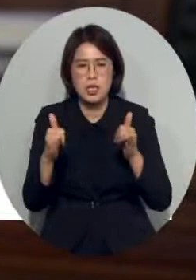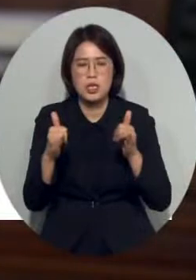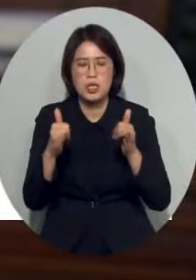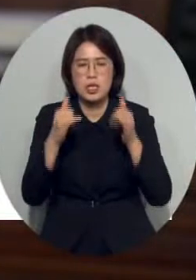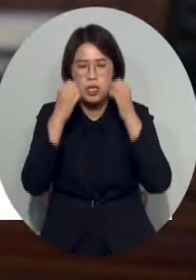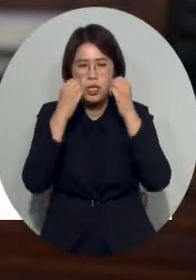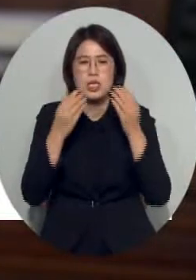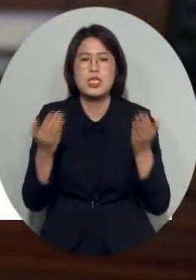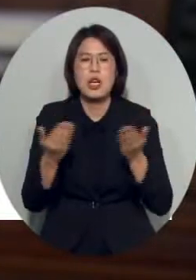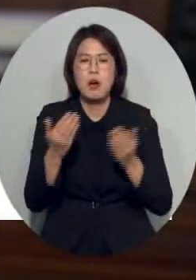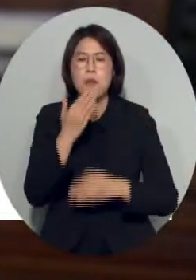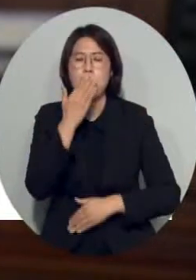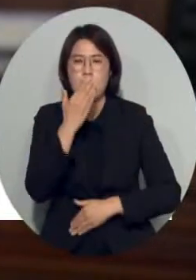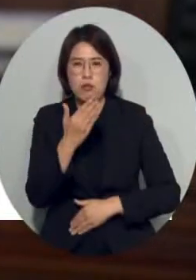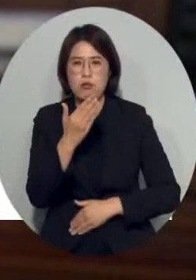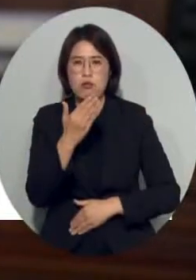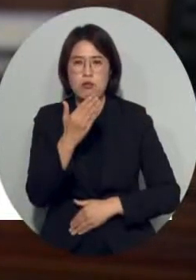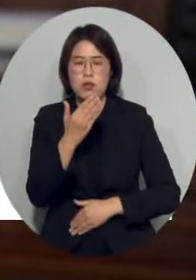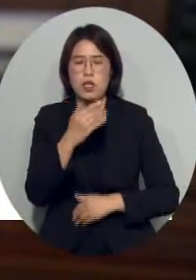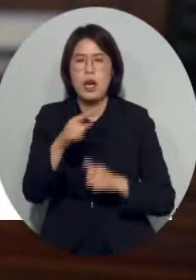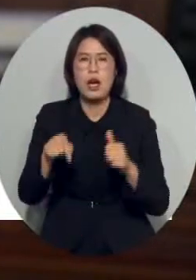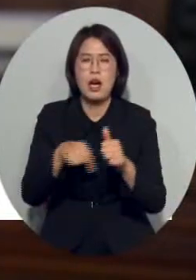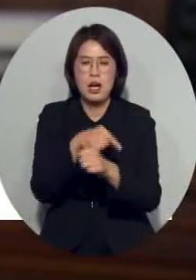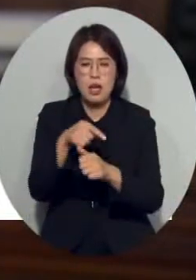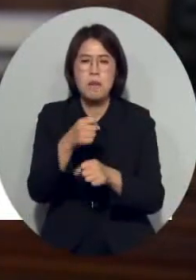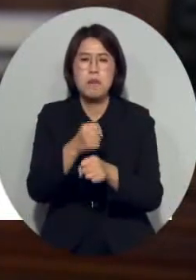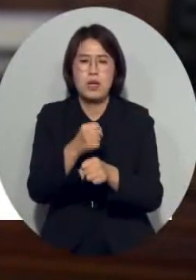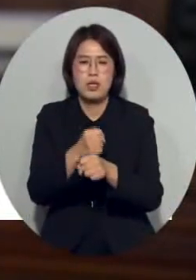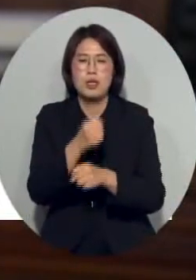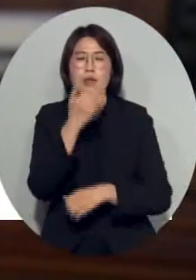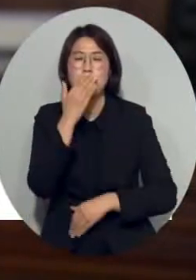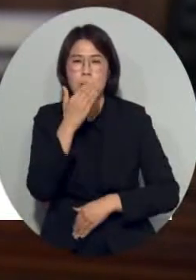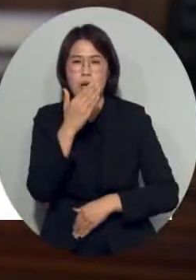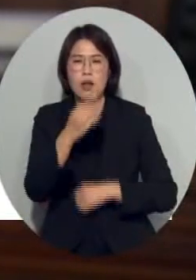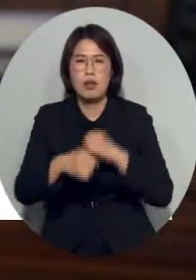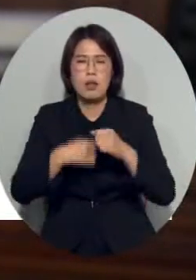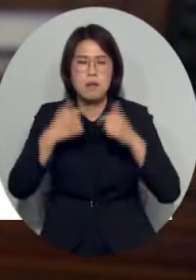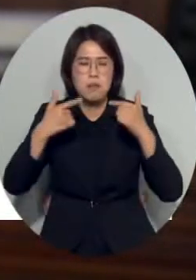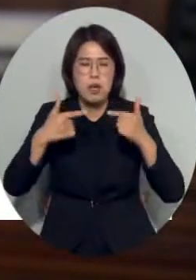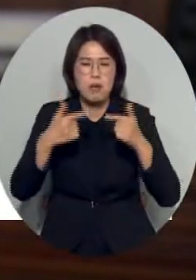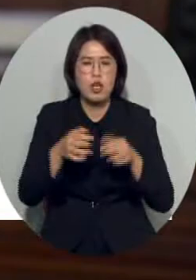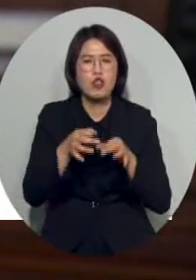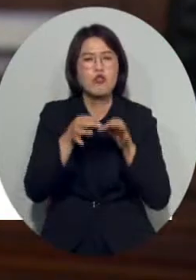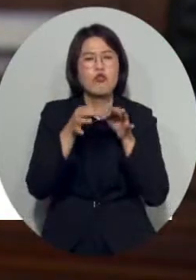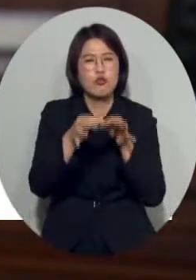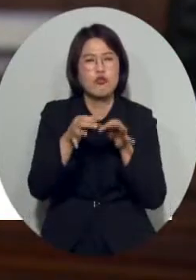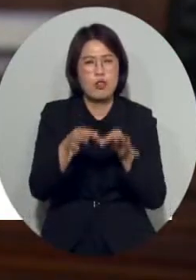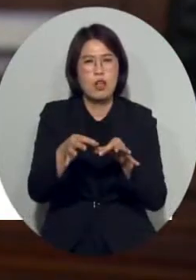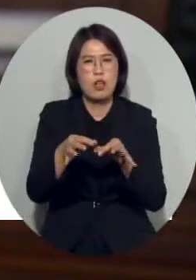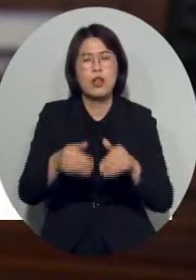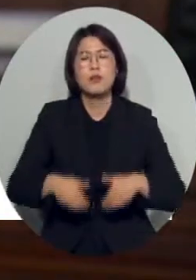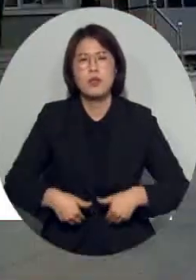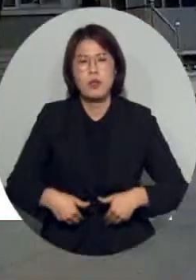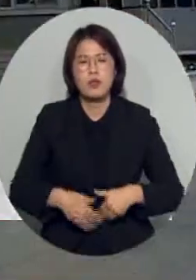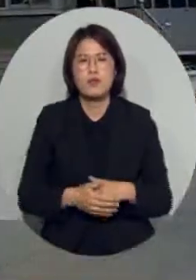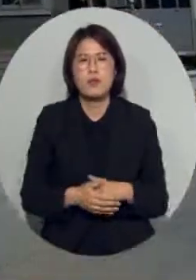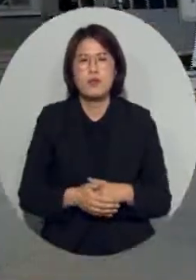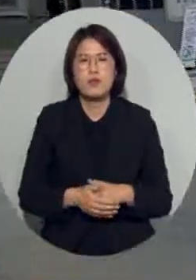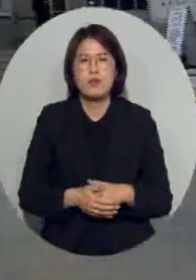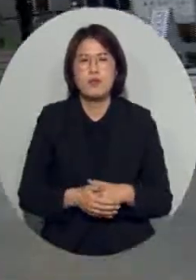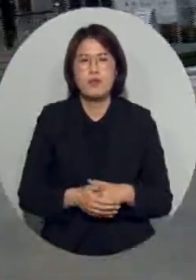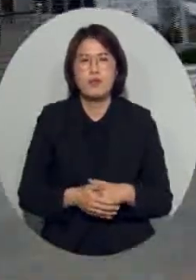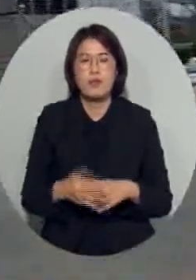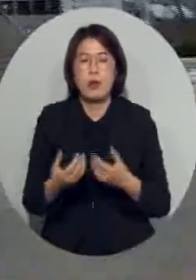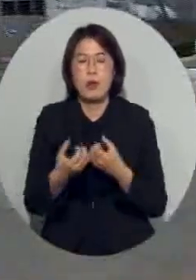그 창업을 할수 있는 기반 조성을 할수 있도록 매년 투자를 해줘야.